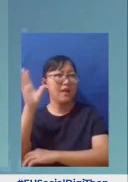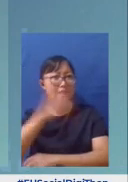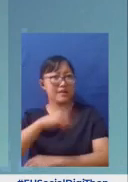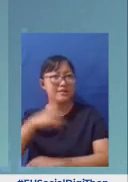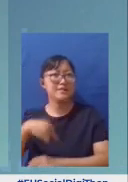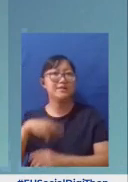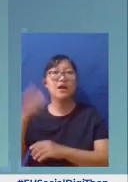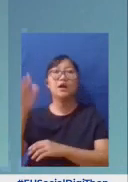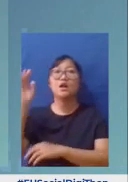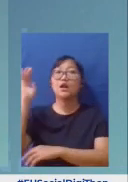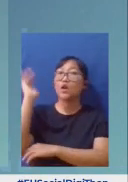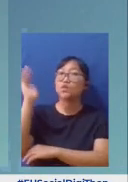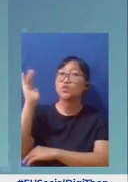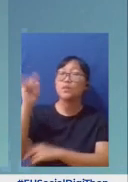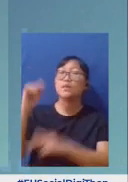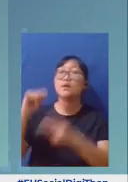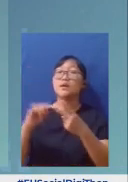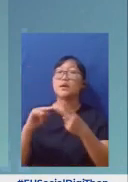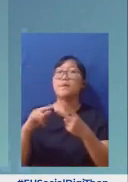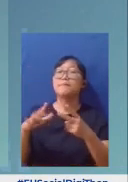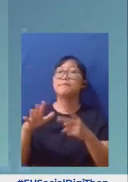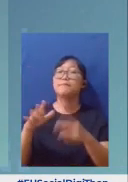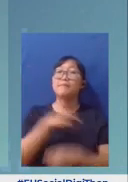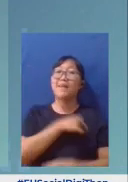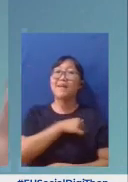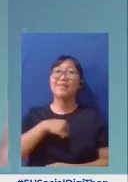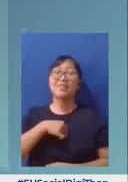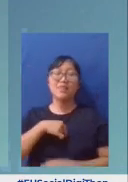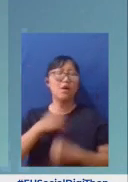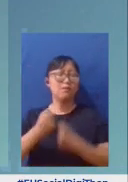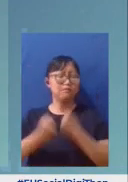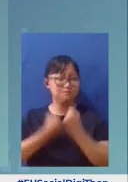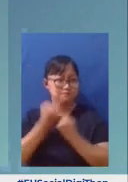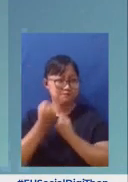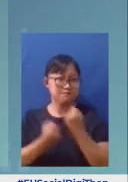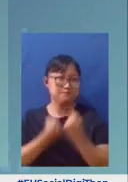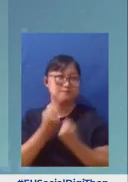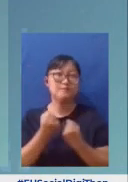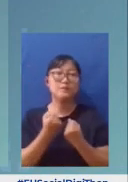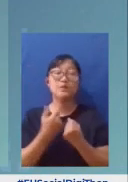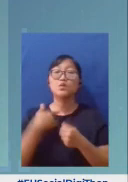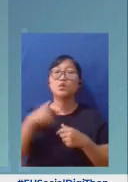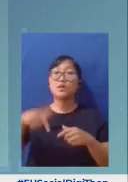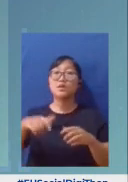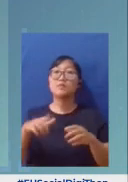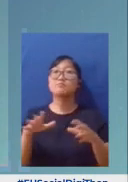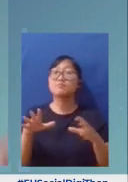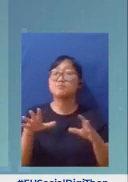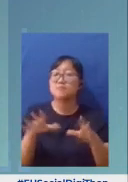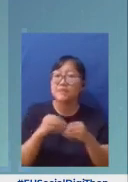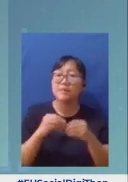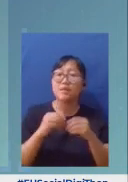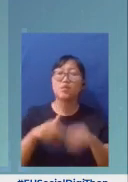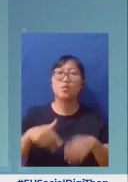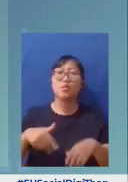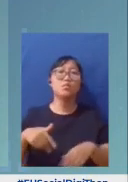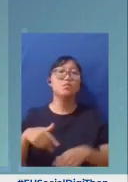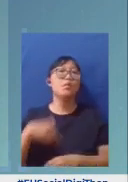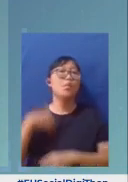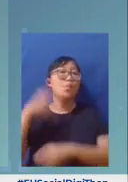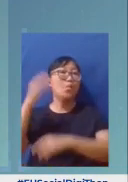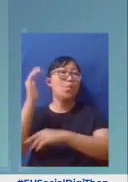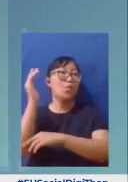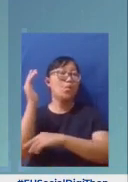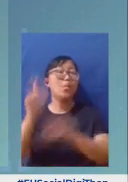juga panitia yang sudah bekerja keras untuk menyiapkan semua perlengkapan untuk webinar kali ini. Saya